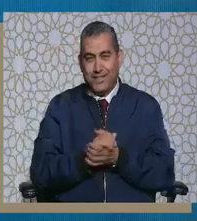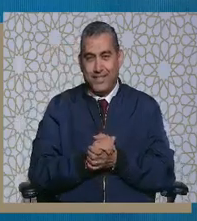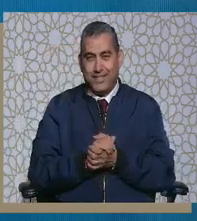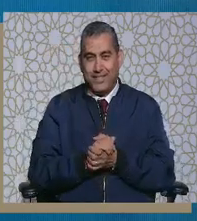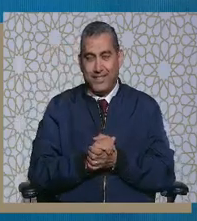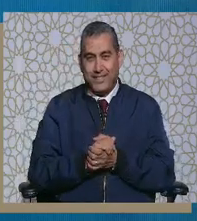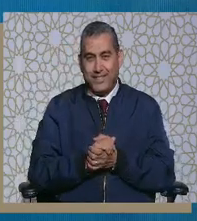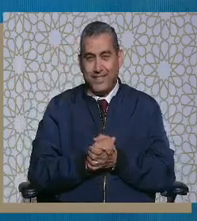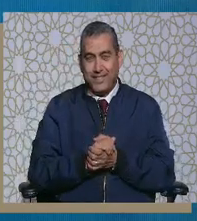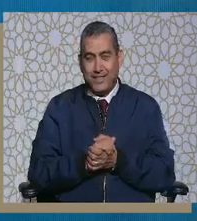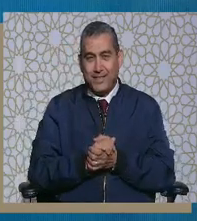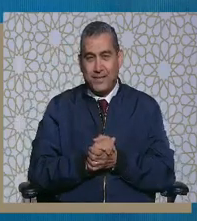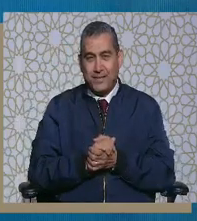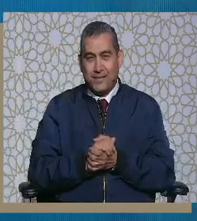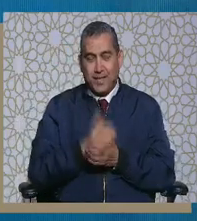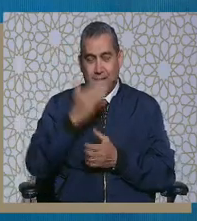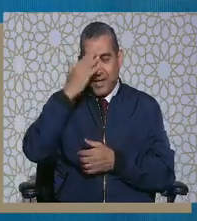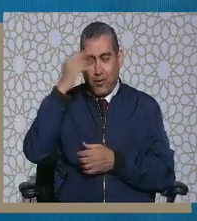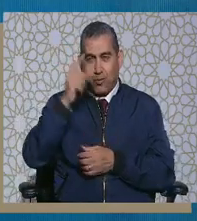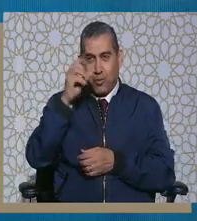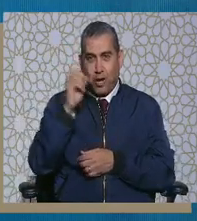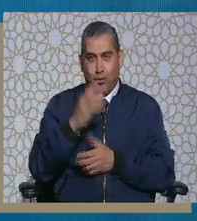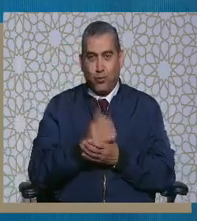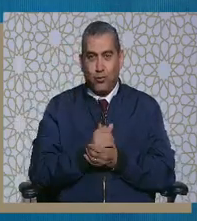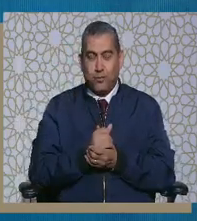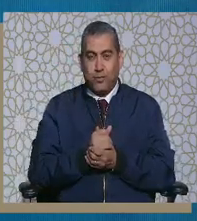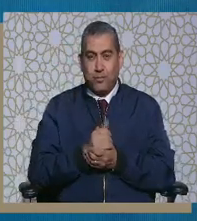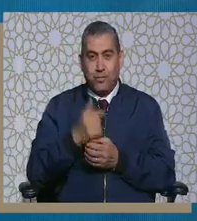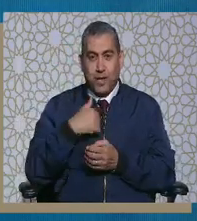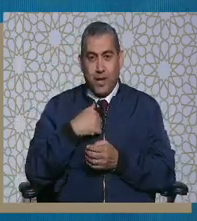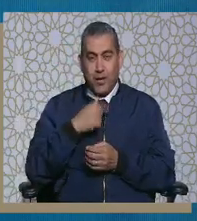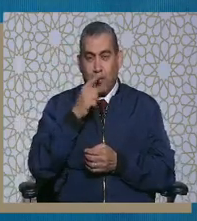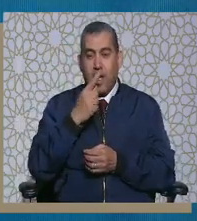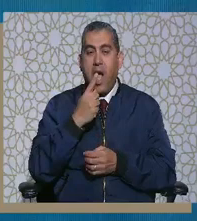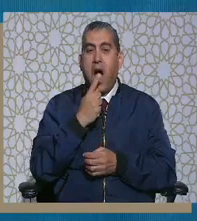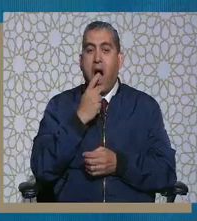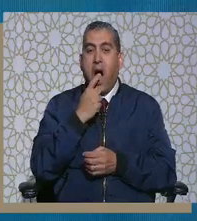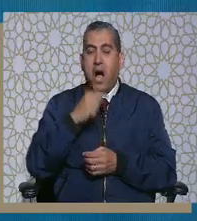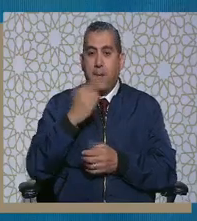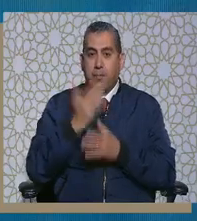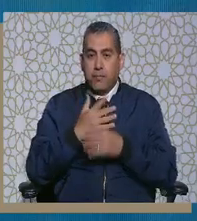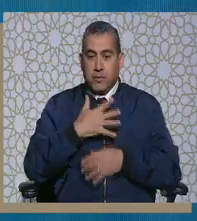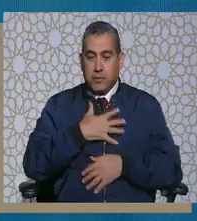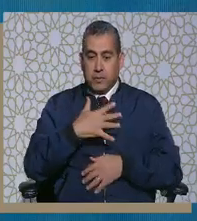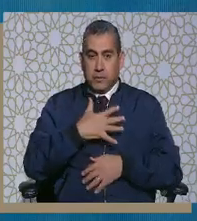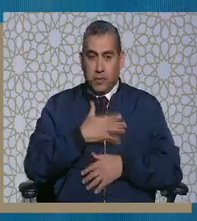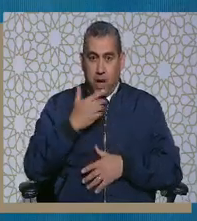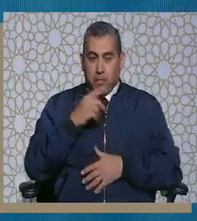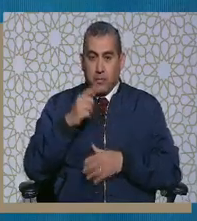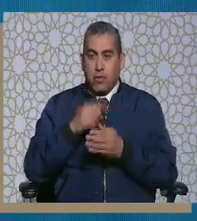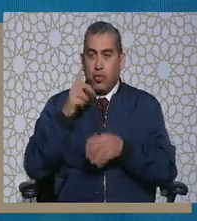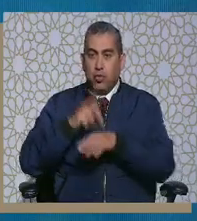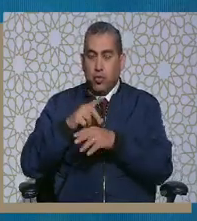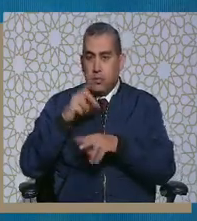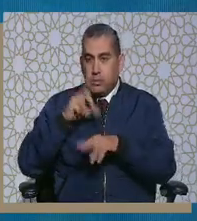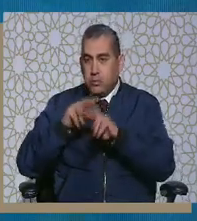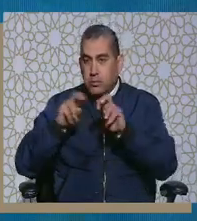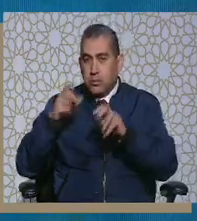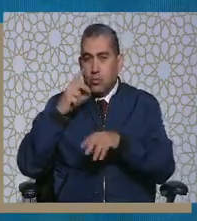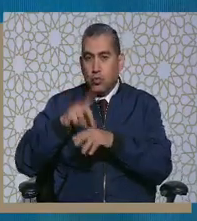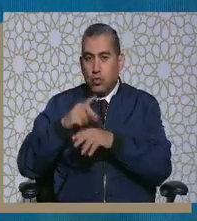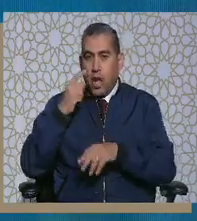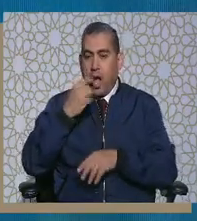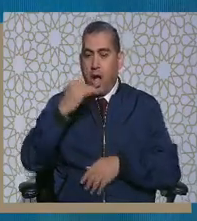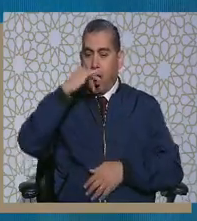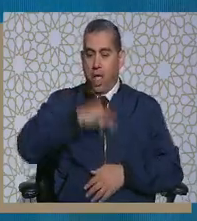سلام يا مولانا. عليكم السلام ورحمه. بخاخه الرب وخلاص تقرر ان هي ما بتدخلش بعد تحرير مساله الجوف،